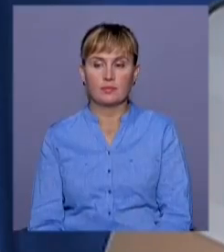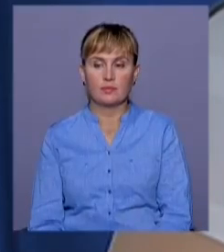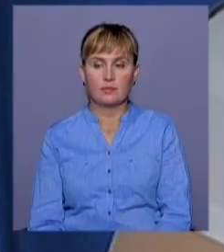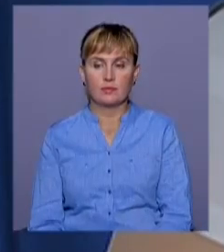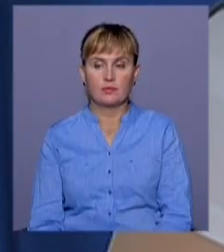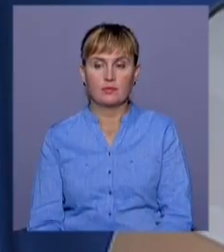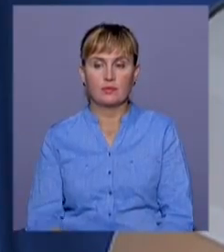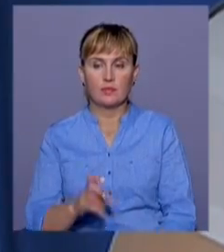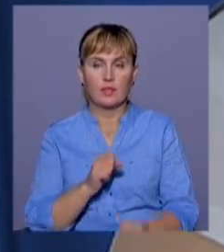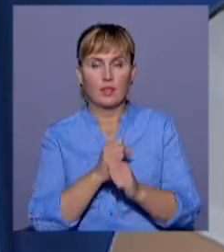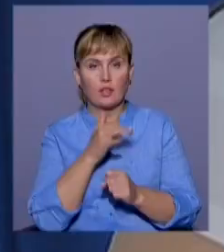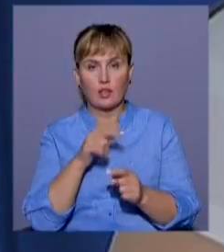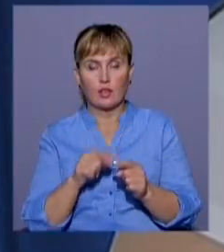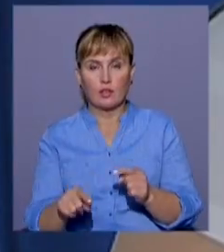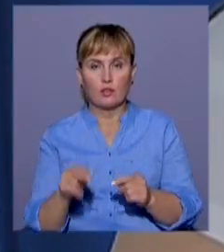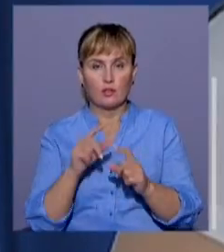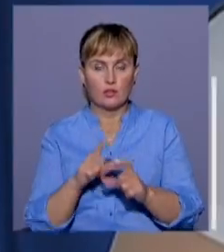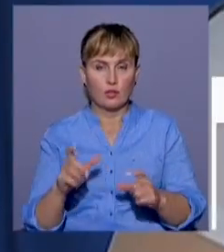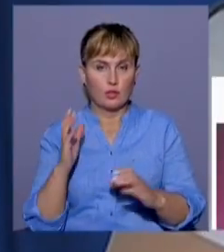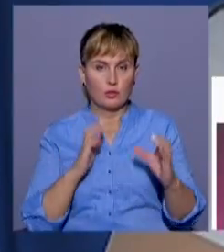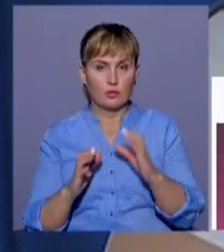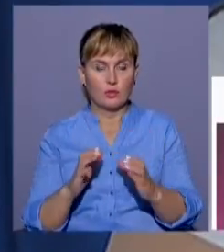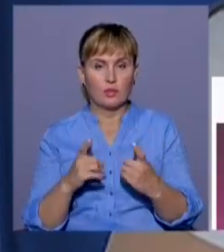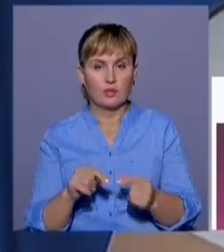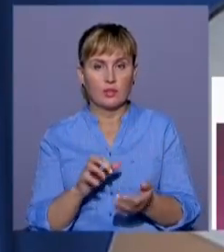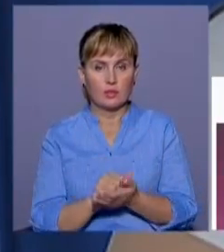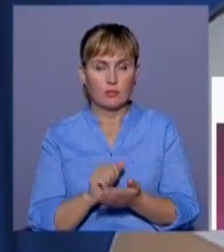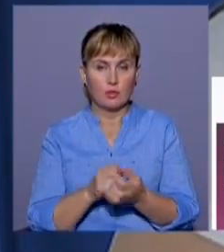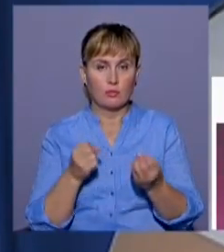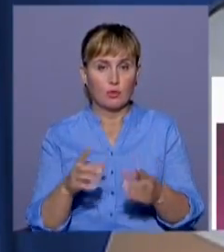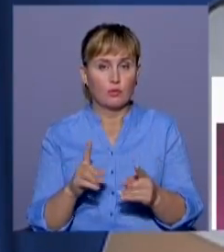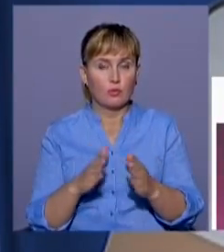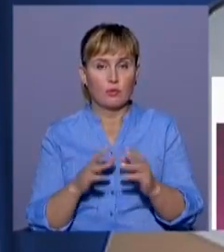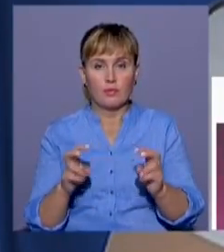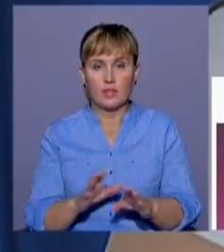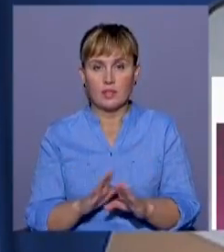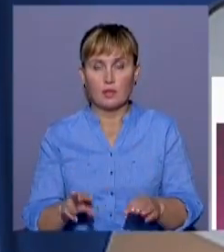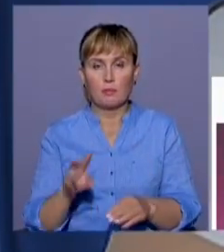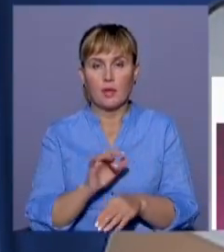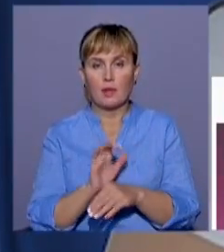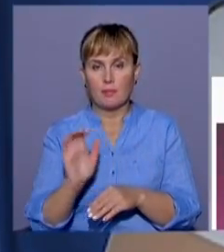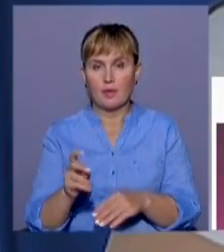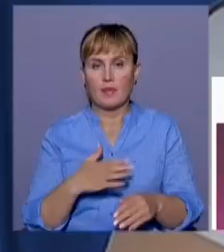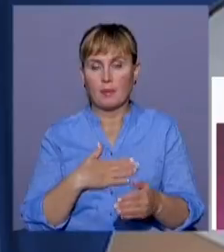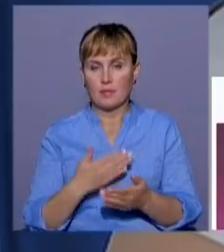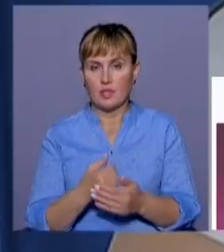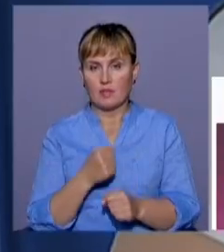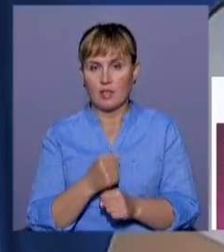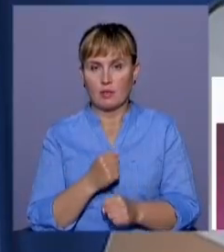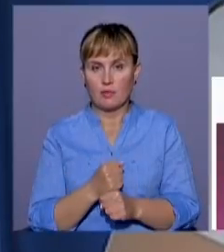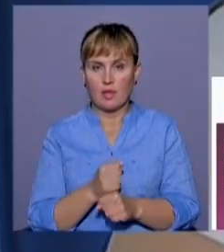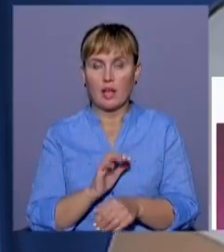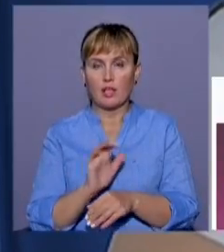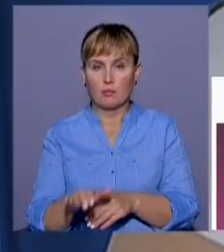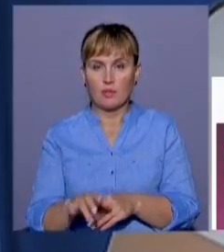На каникулярном периоде школьники и студенты не занимались попросту дома, не сидели. Мы их отправляем на общественные работы.